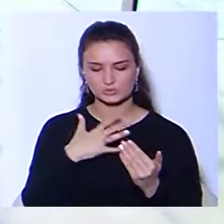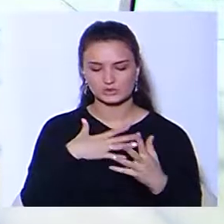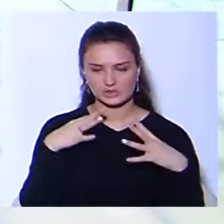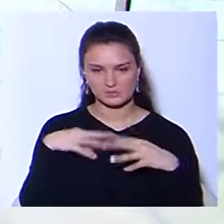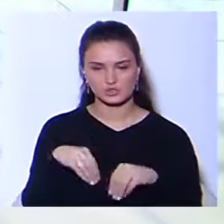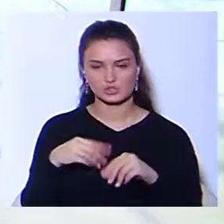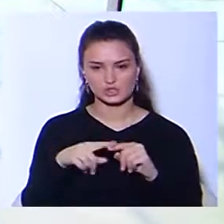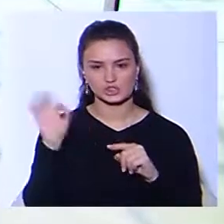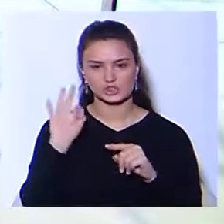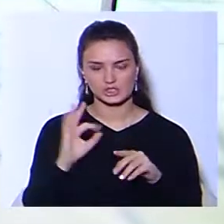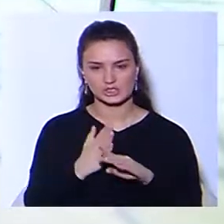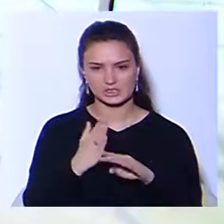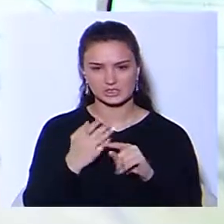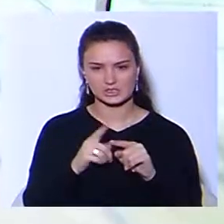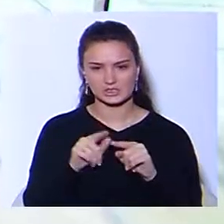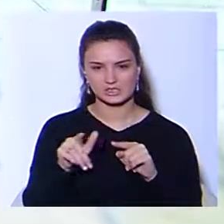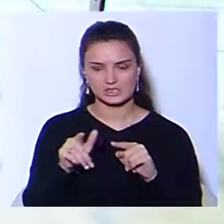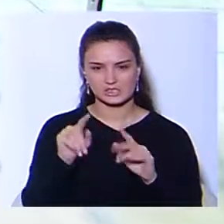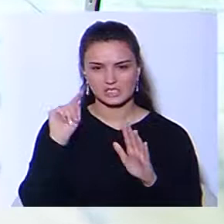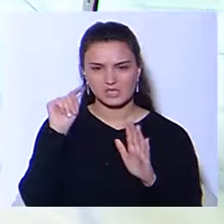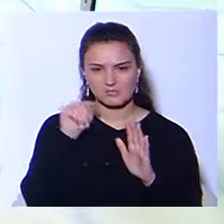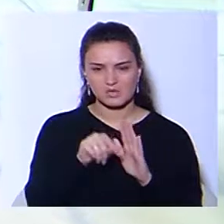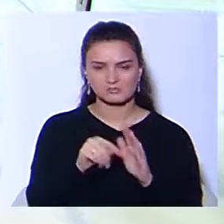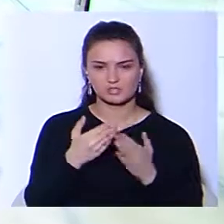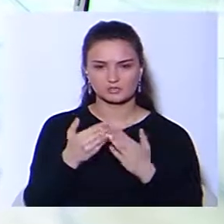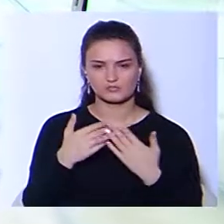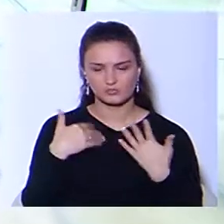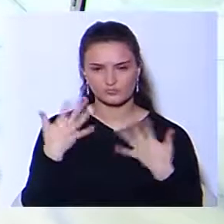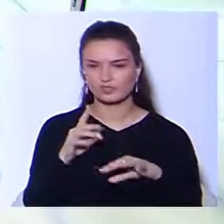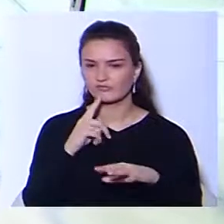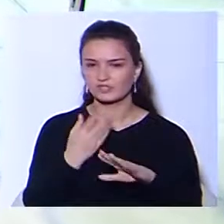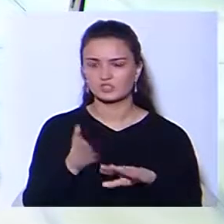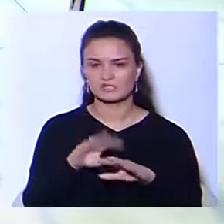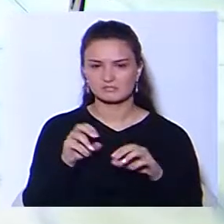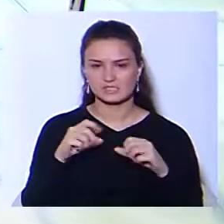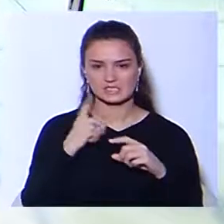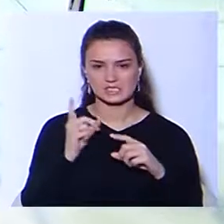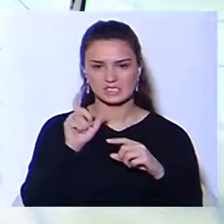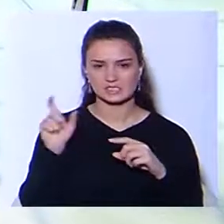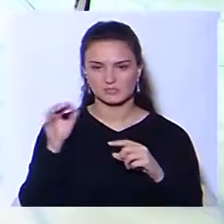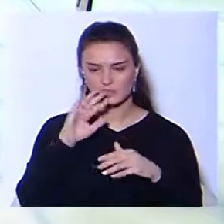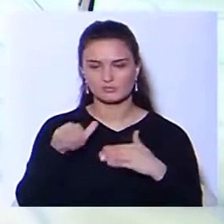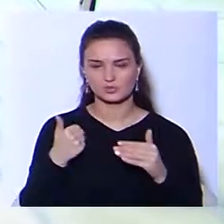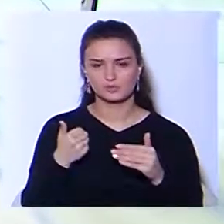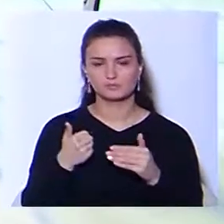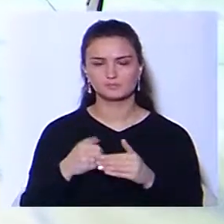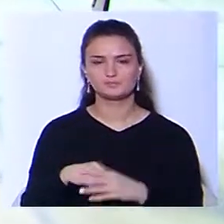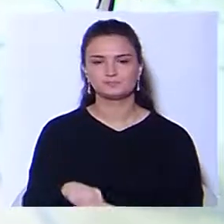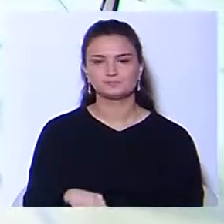სისტემაში, ხშირად ხდება ის იმდენად ღრმად შეტენვა, რომ უკვე ჩვენ გვიჭირს სპეციალისტებს შემდგომ